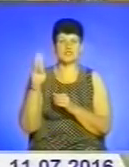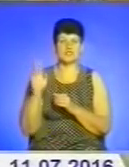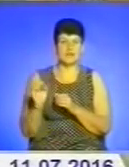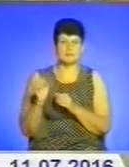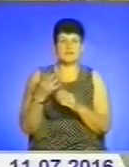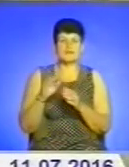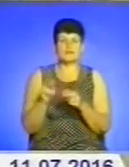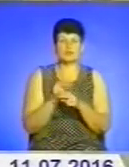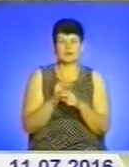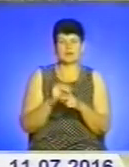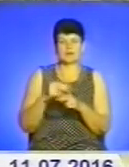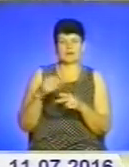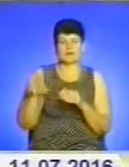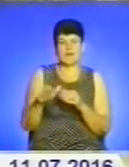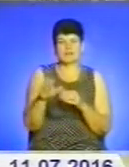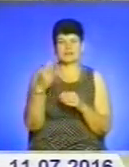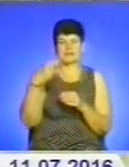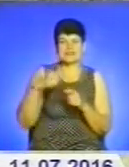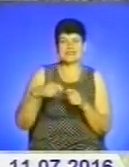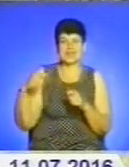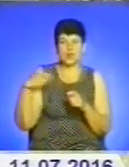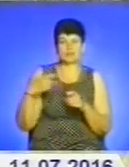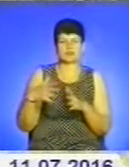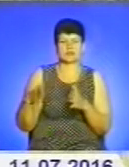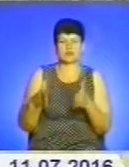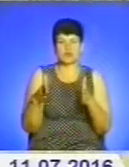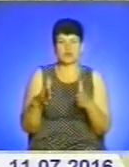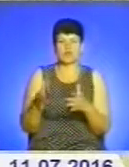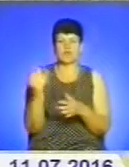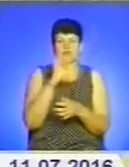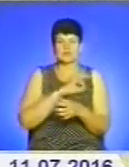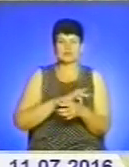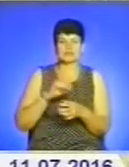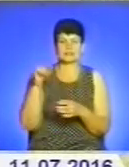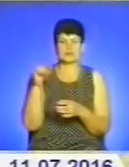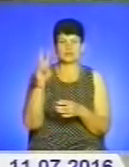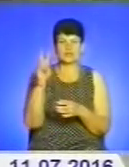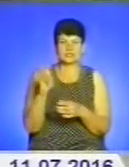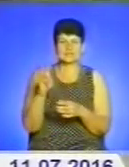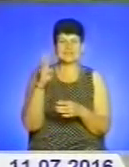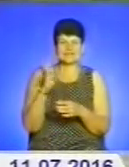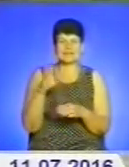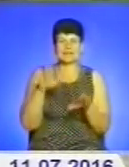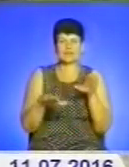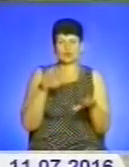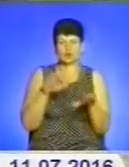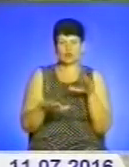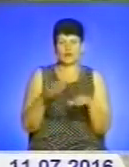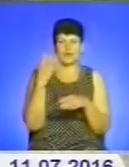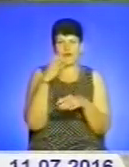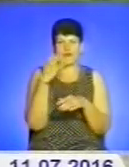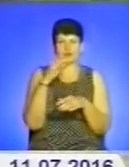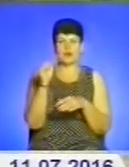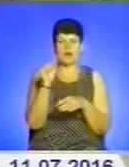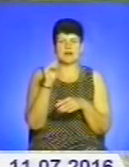на 30 кілометрах доріг, використавши при цьому 1300 тонн гарячого асфальтобетону. За допомогою спецтехніки ліквідували